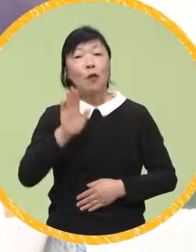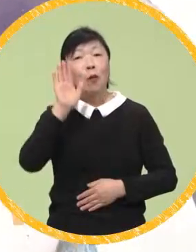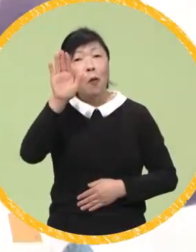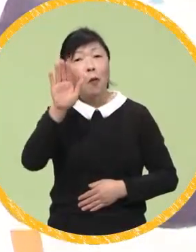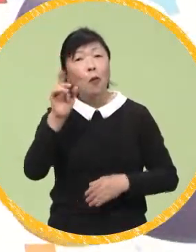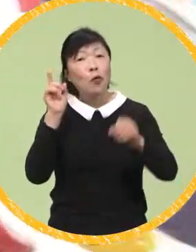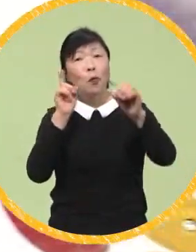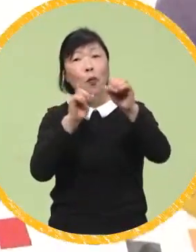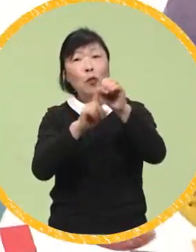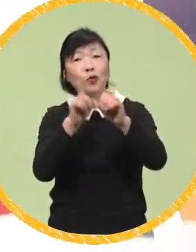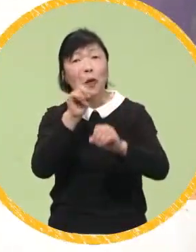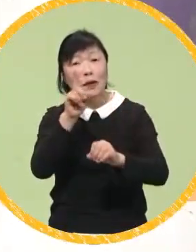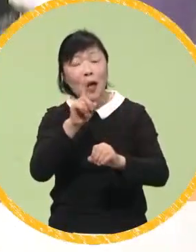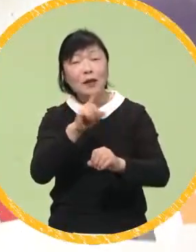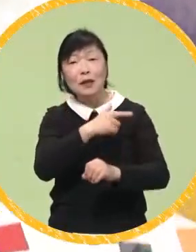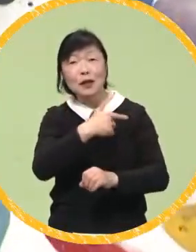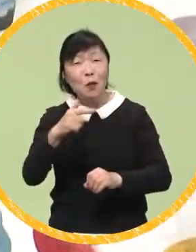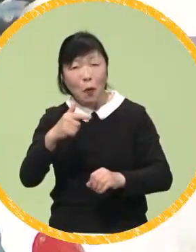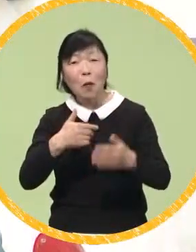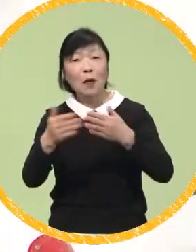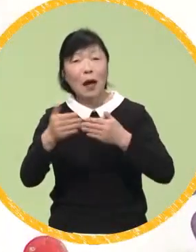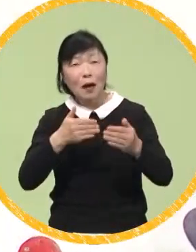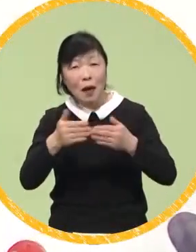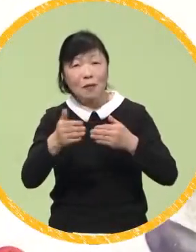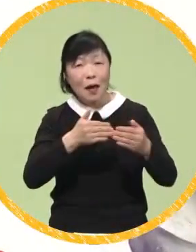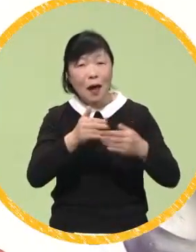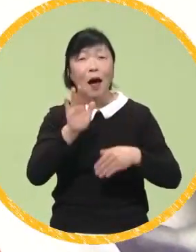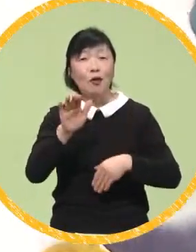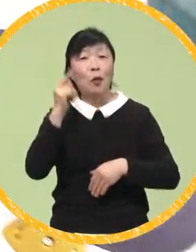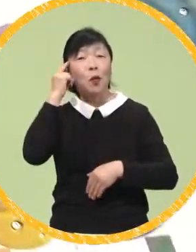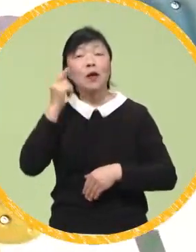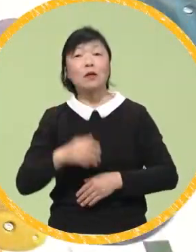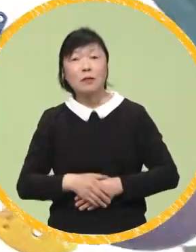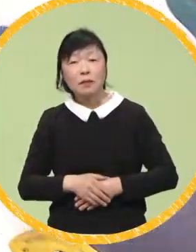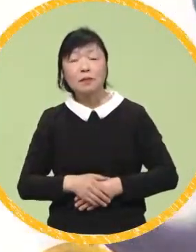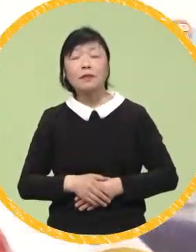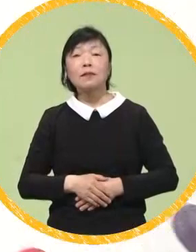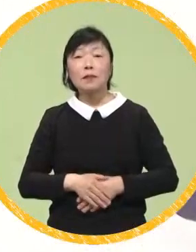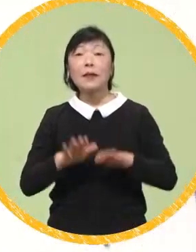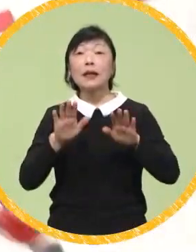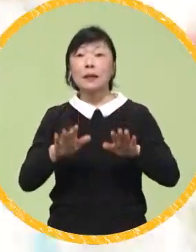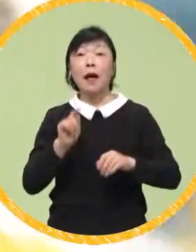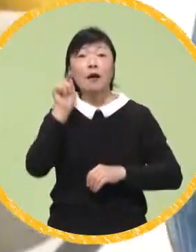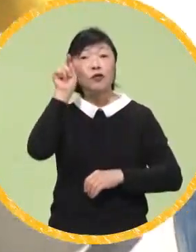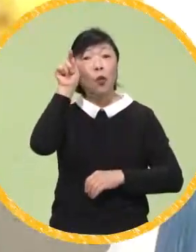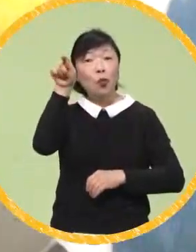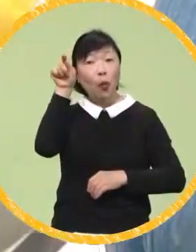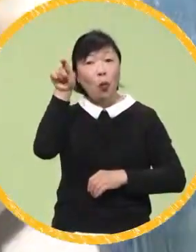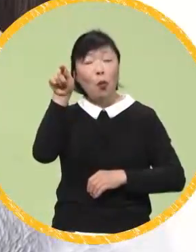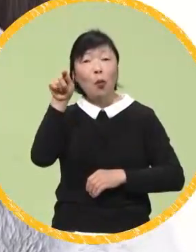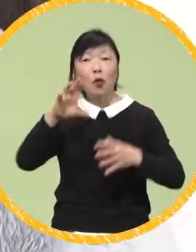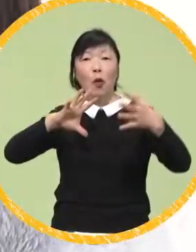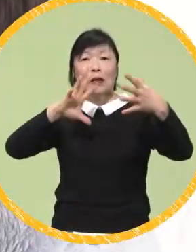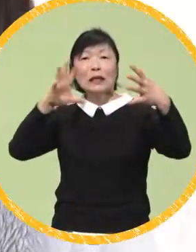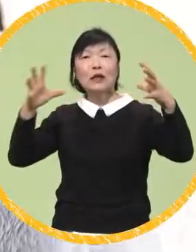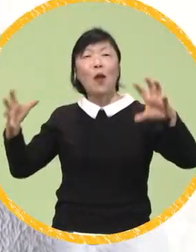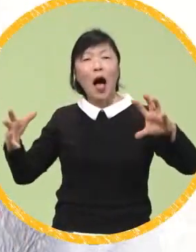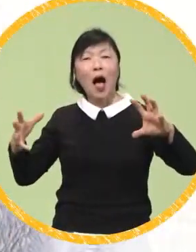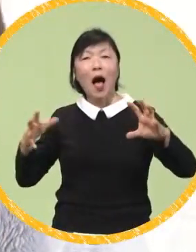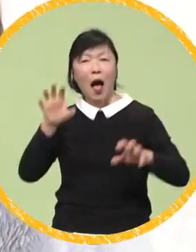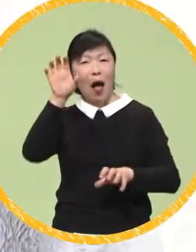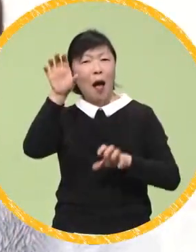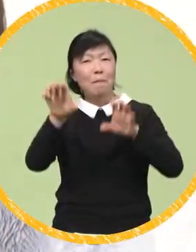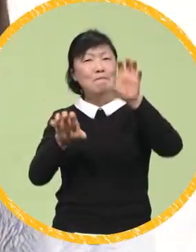彼は目標とかあるんですがいろんなことは不残ったと思うんですけど私は今外の衣がを登る方に